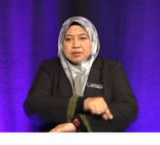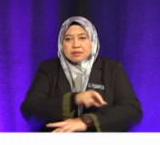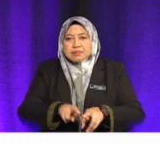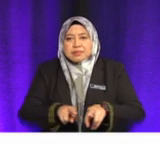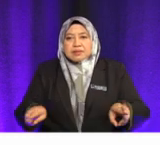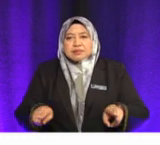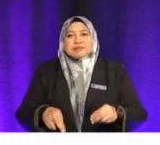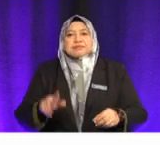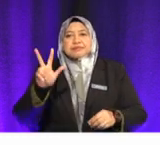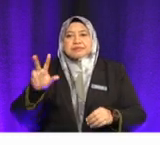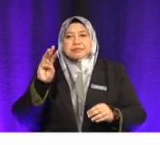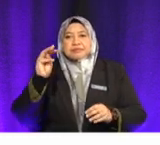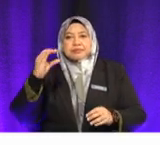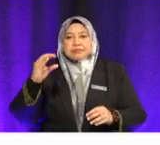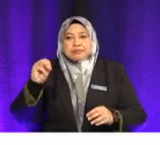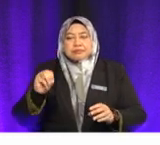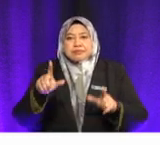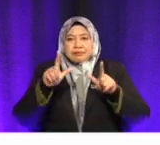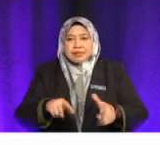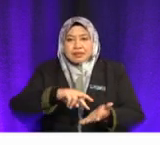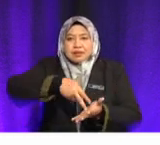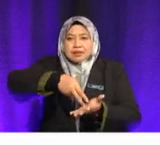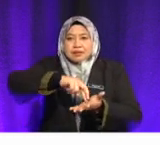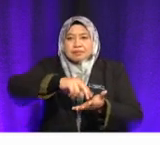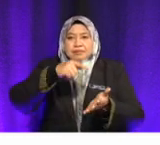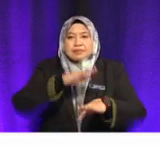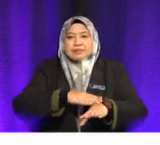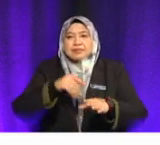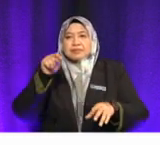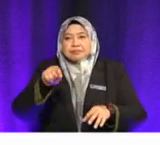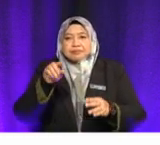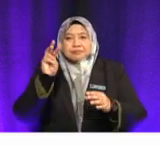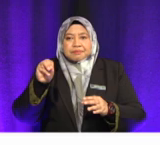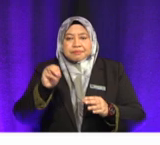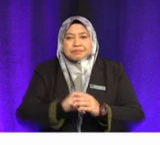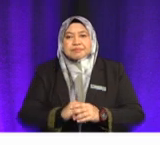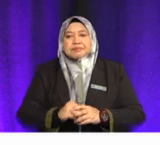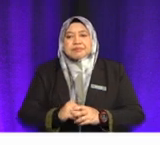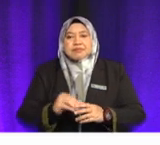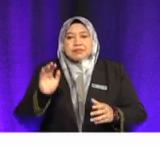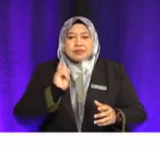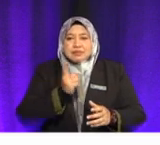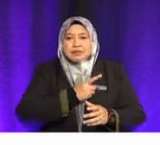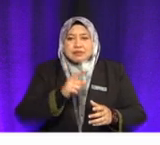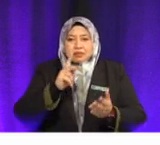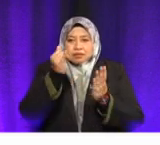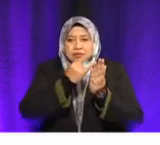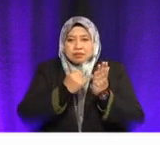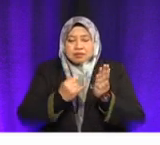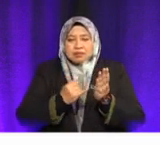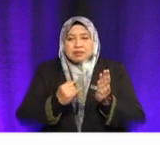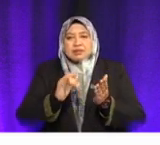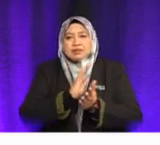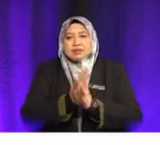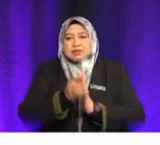kemudian kita letak jangan kita pada titik M jarum tuh kemudian kita lukiskan menjadi satu